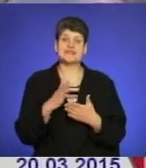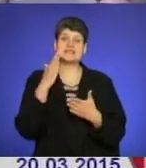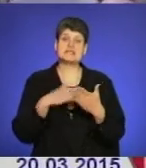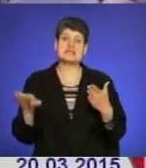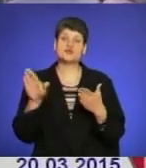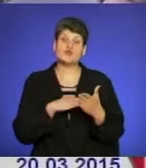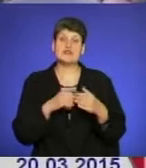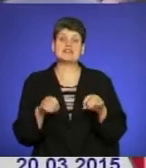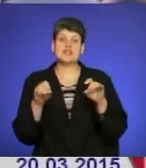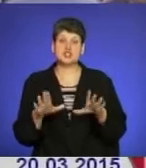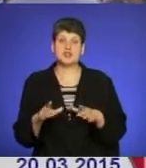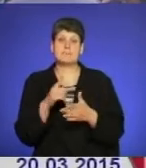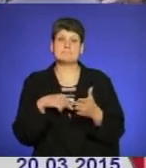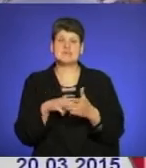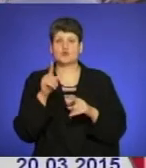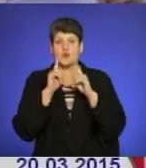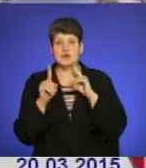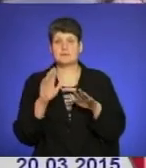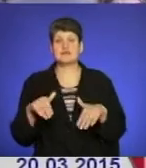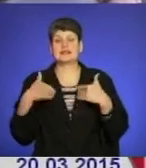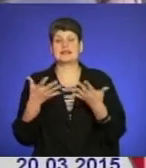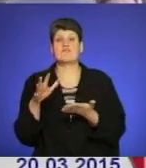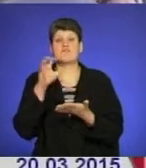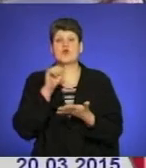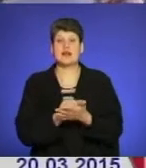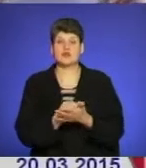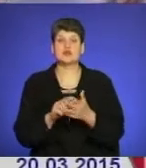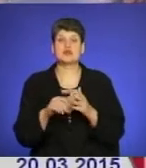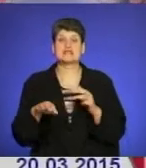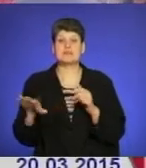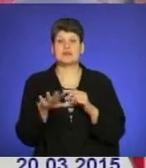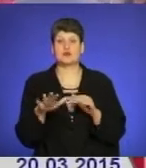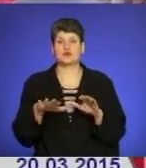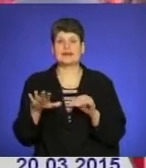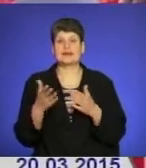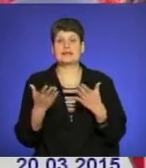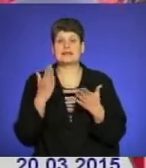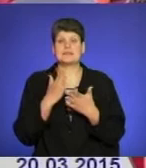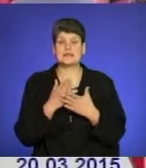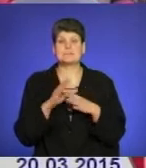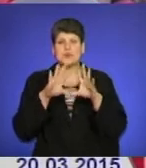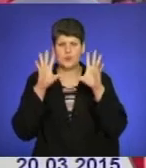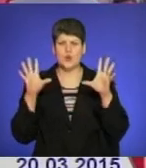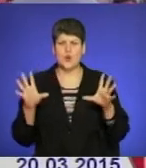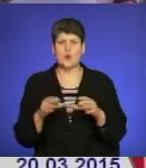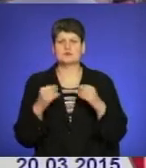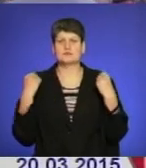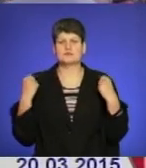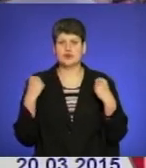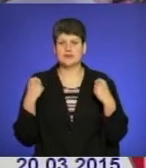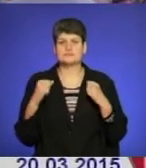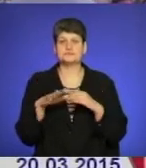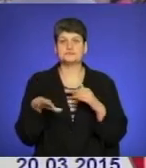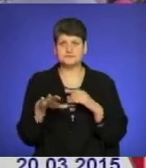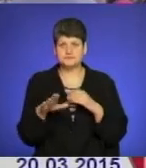скасування рішення міської ради про надання в оренду земельної ділянки, на якій знаходиться комплекс спортивних споруд,